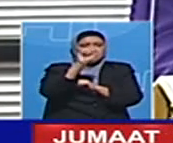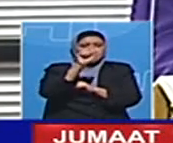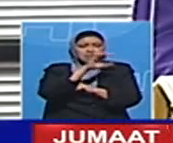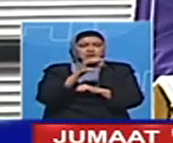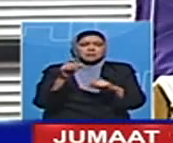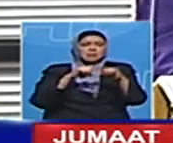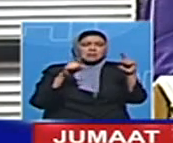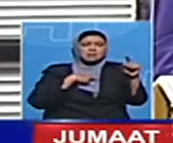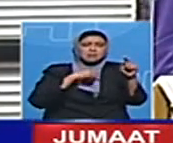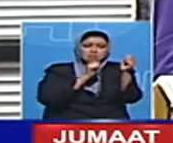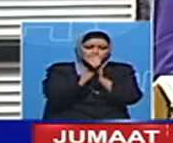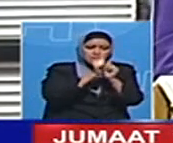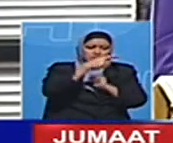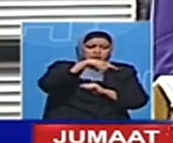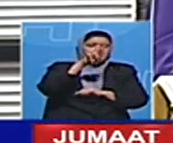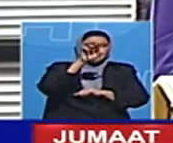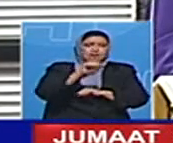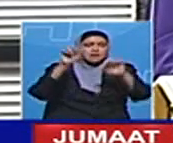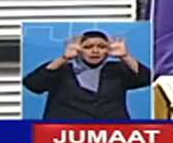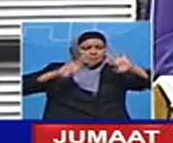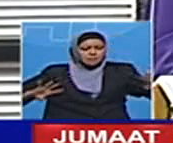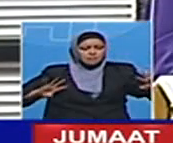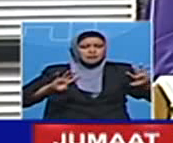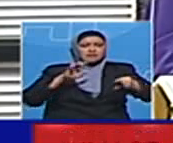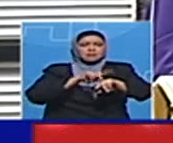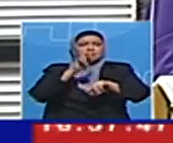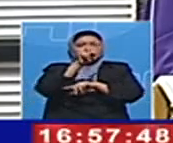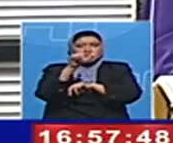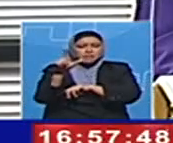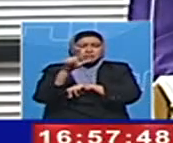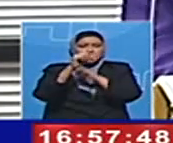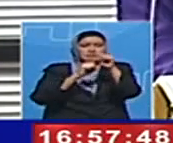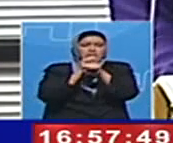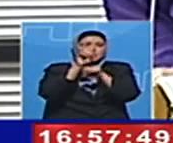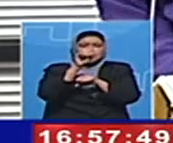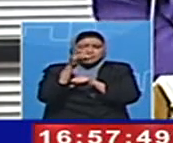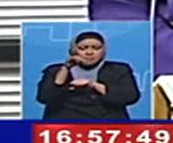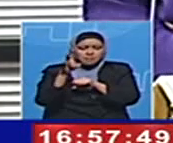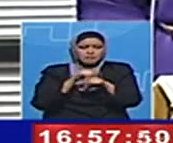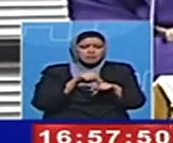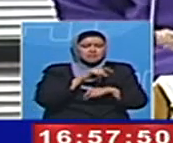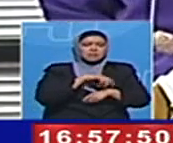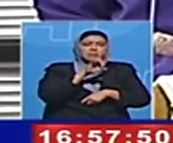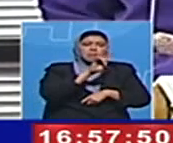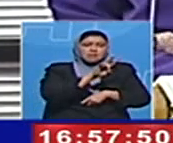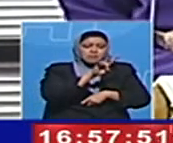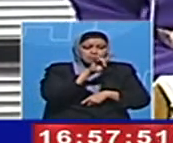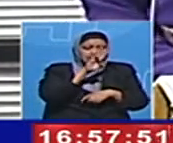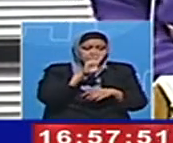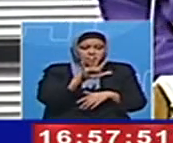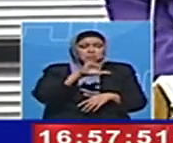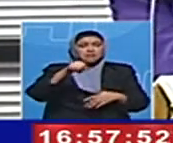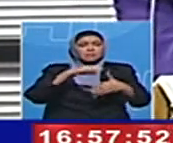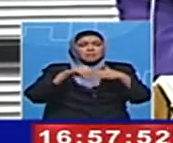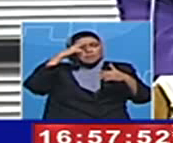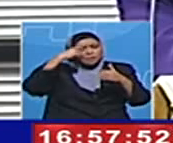para ASEAN kees9 pada tahun 2017 di Kuala Lumpur keempat R5 juta untuk terus melahirkan